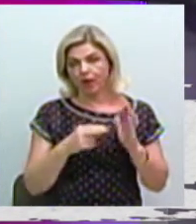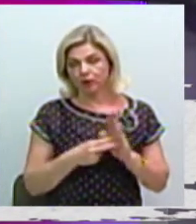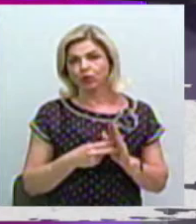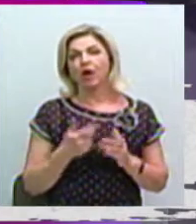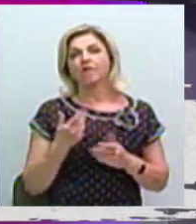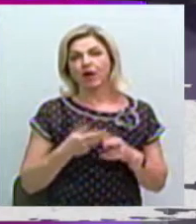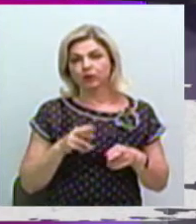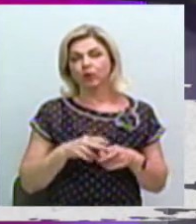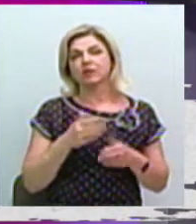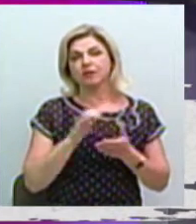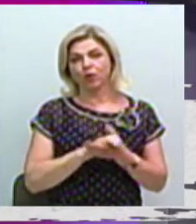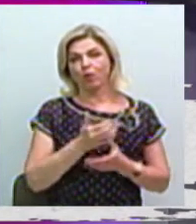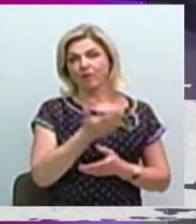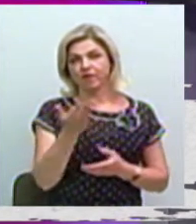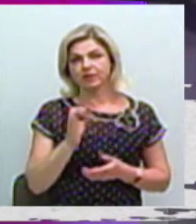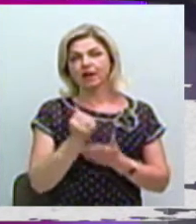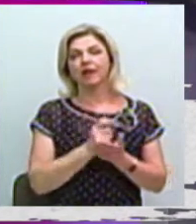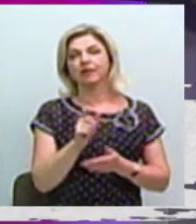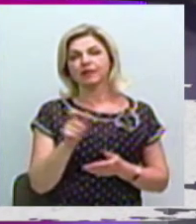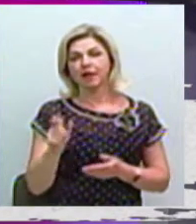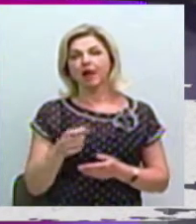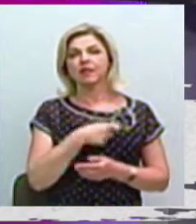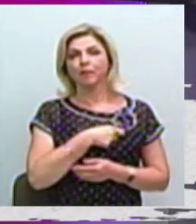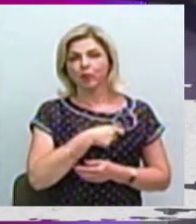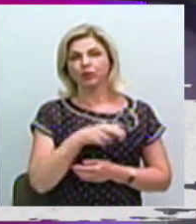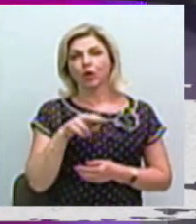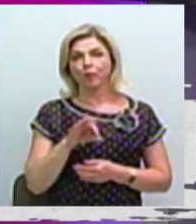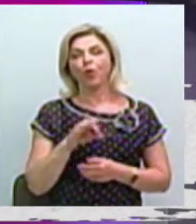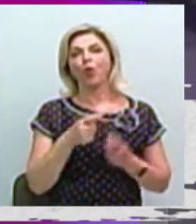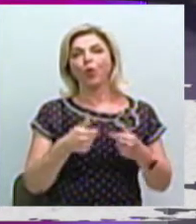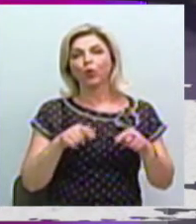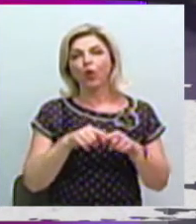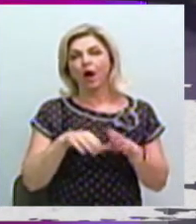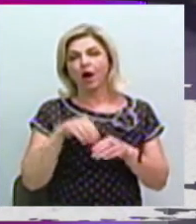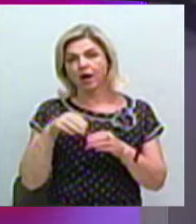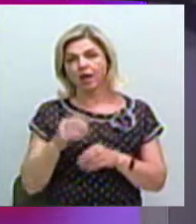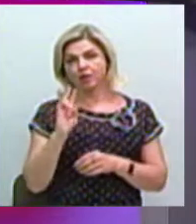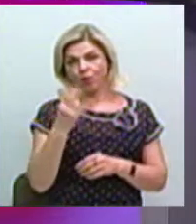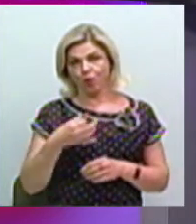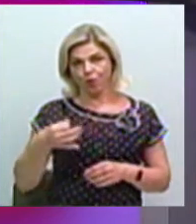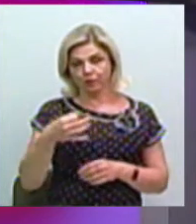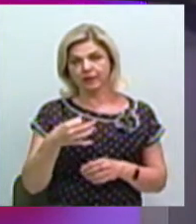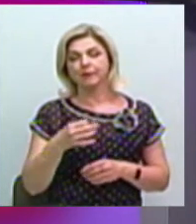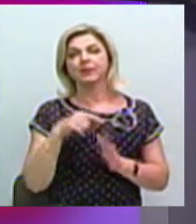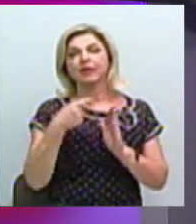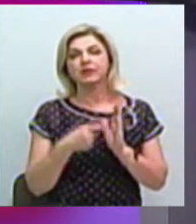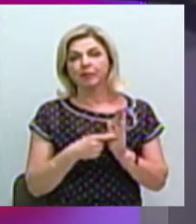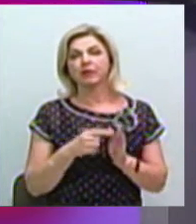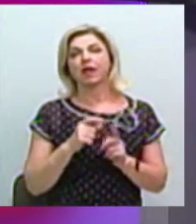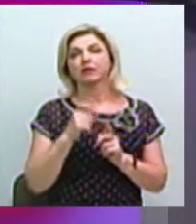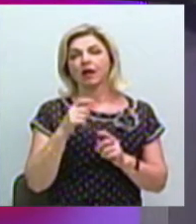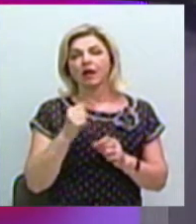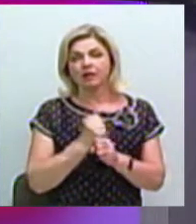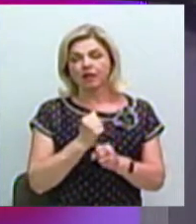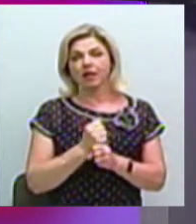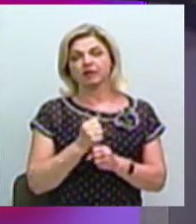знайомимо вас із кандидатами в народні депутати по одномандатних округах Миколаївської області. Разом зі мною ставить запитання нашим